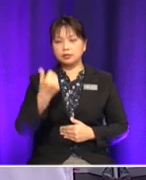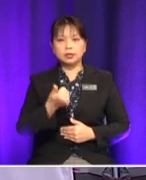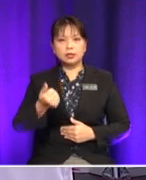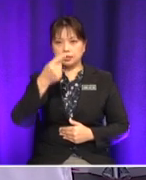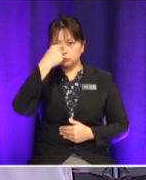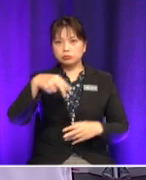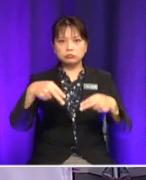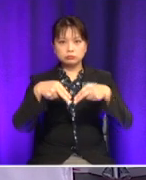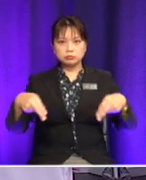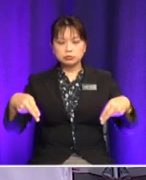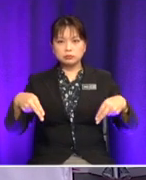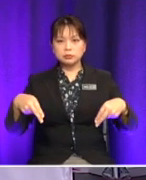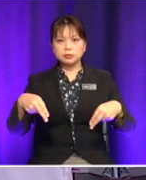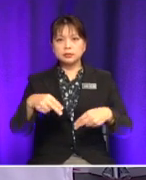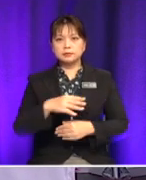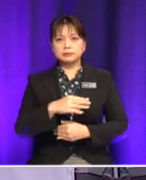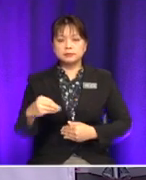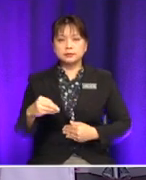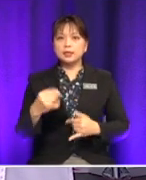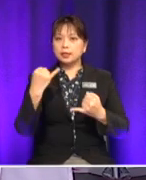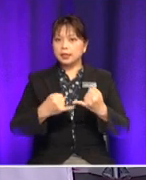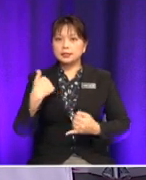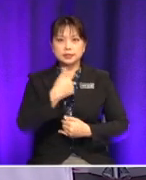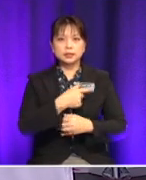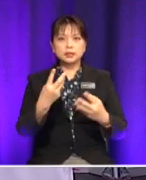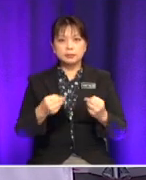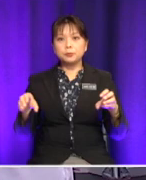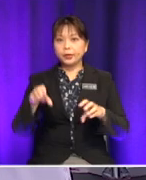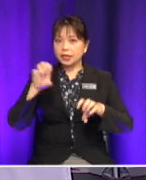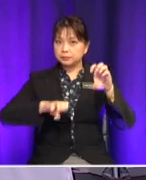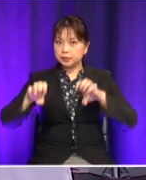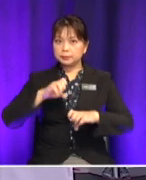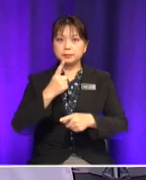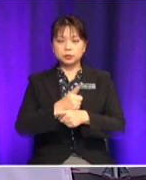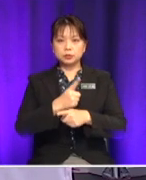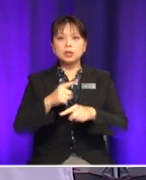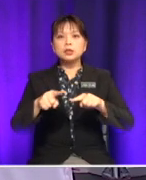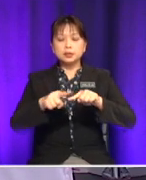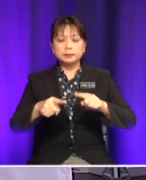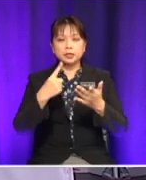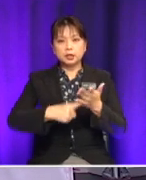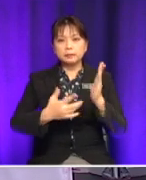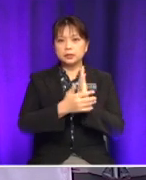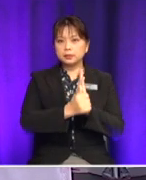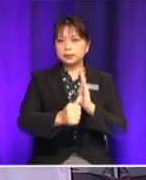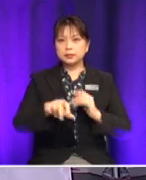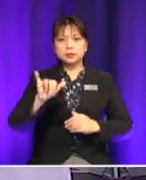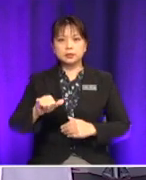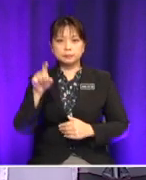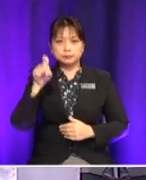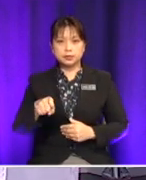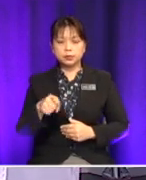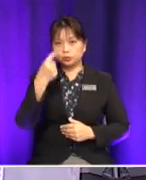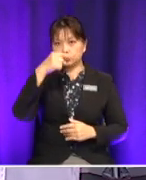akhirnya akan membuat eksperimen Tetapi apakah kemahiran-kemahiran yang perlu dalam